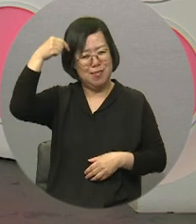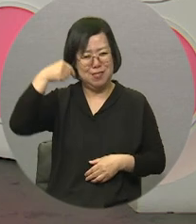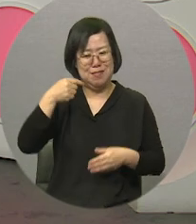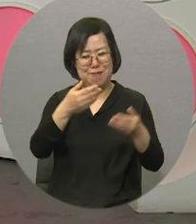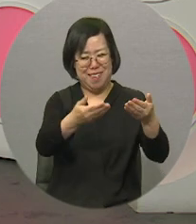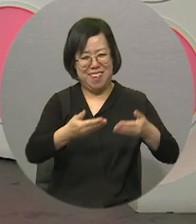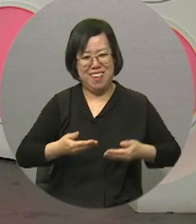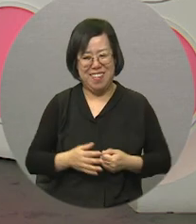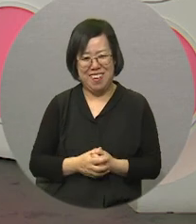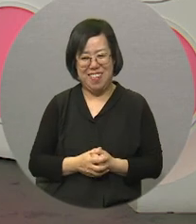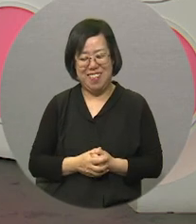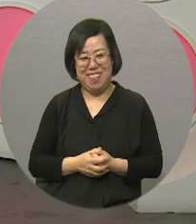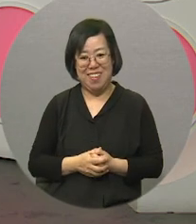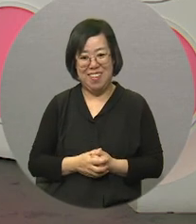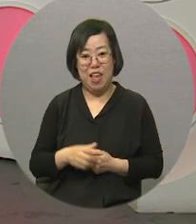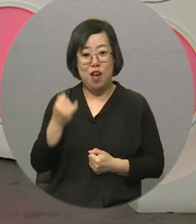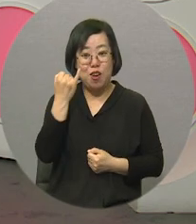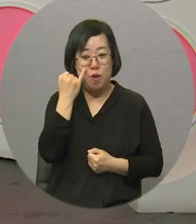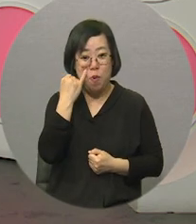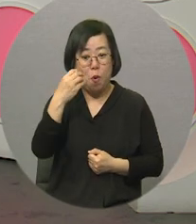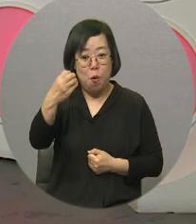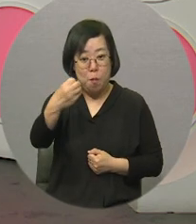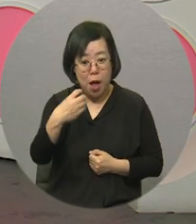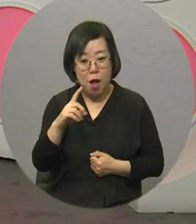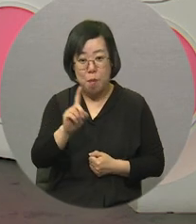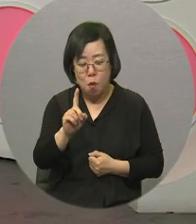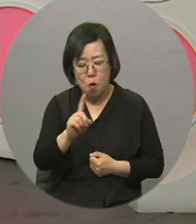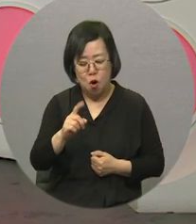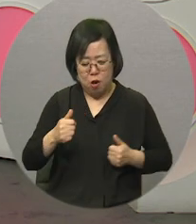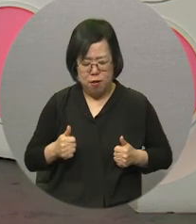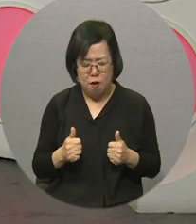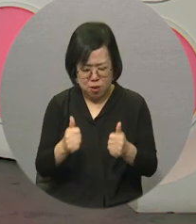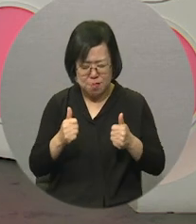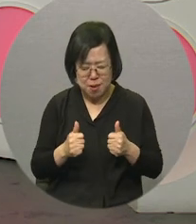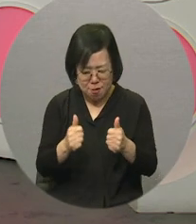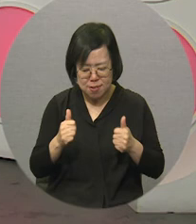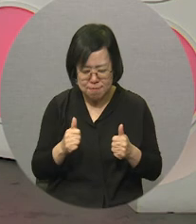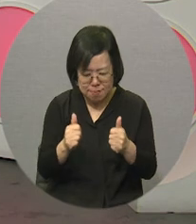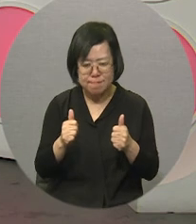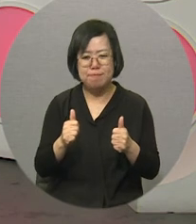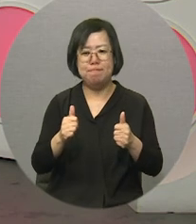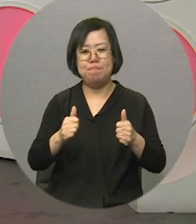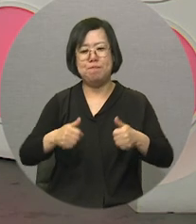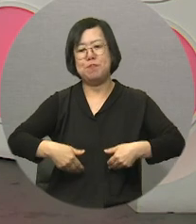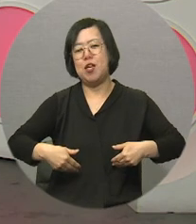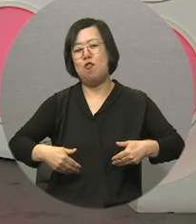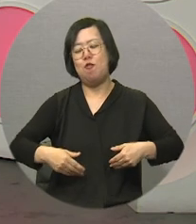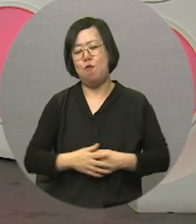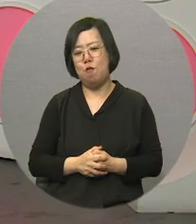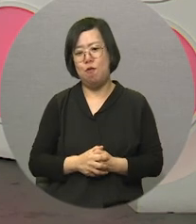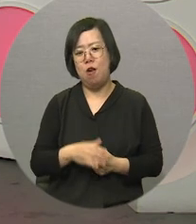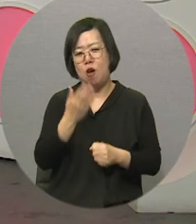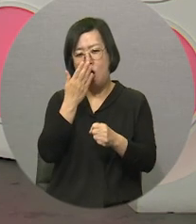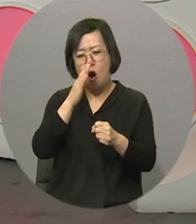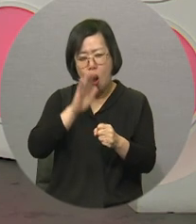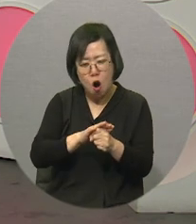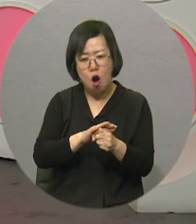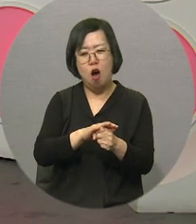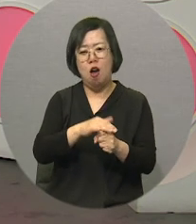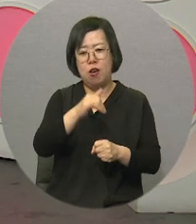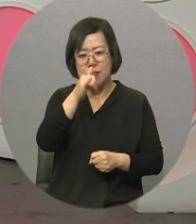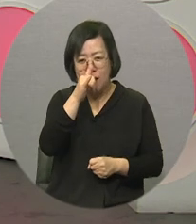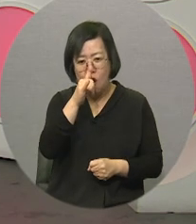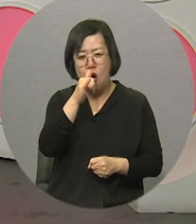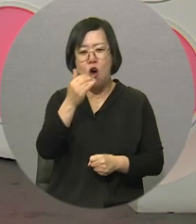해. 세상을 바꾸는 건 너네한테 달렸어. 라고 말했습니다. 부당한 일에 부당하다 말할